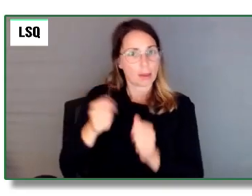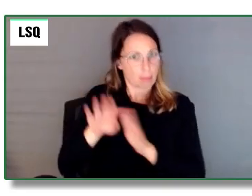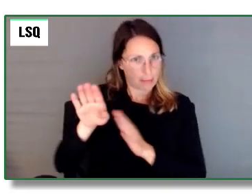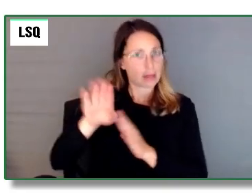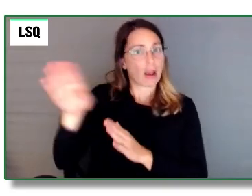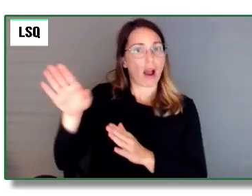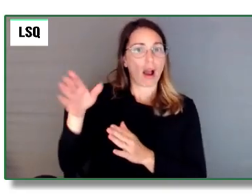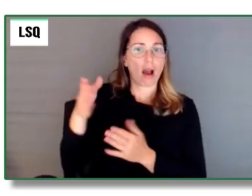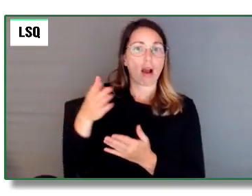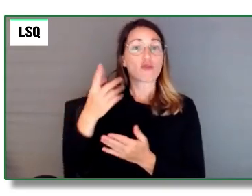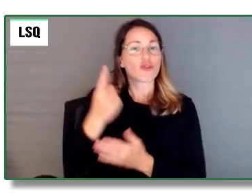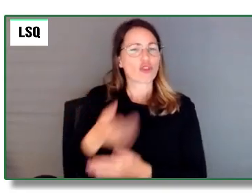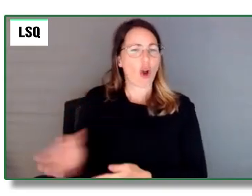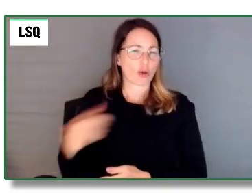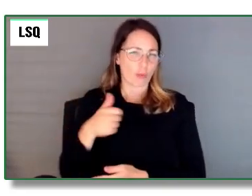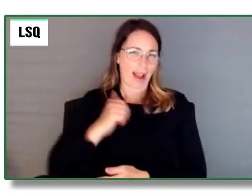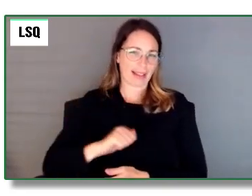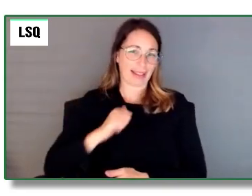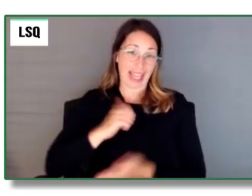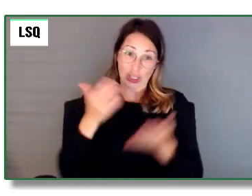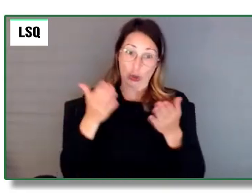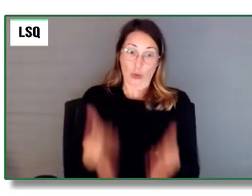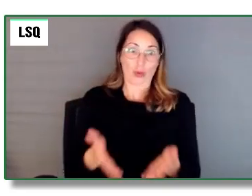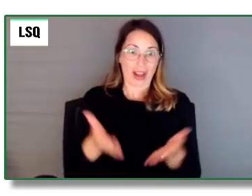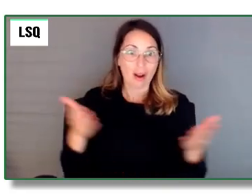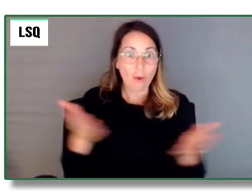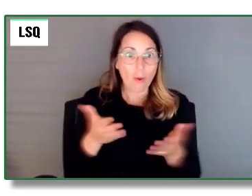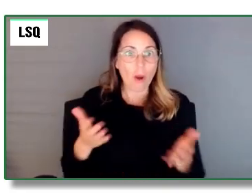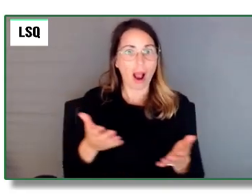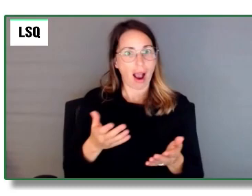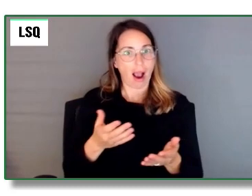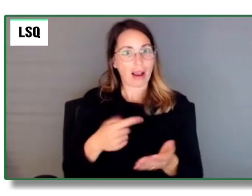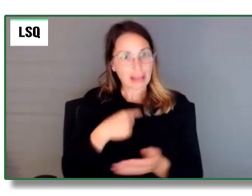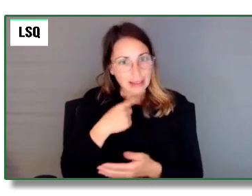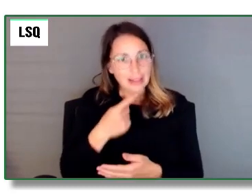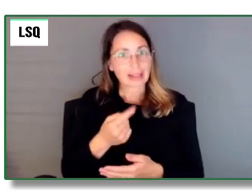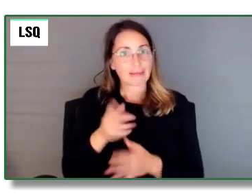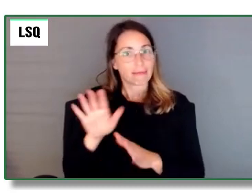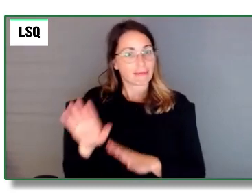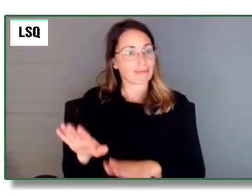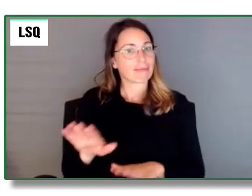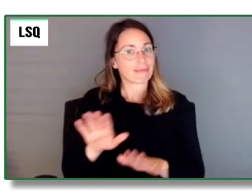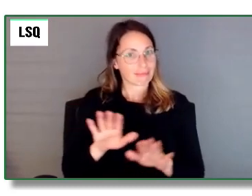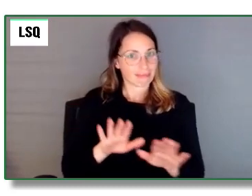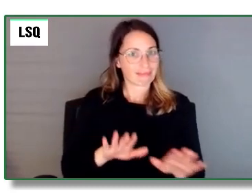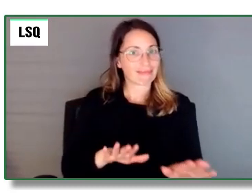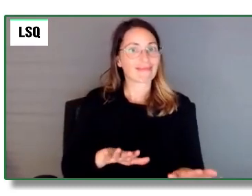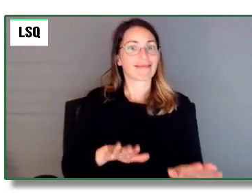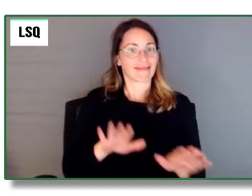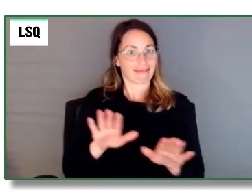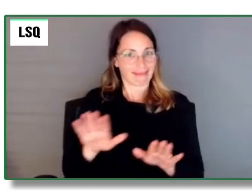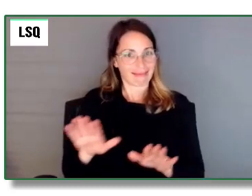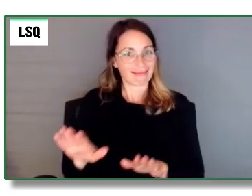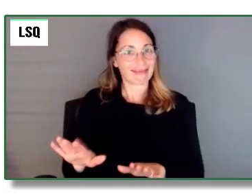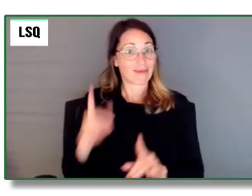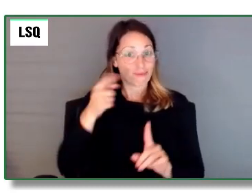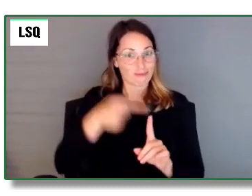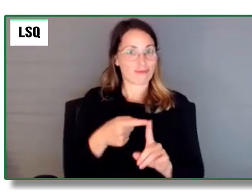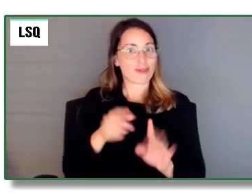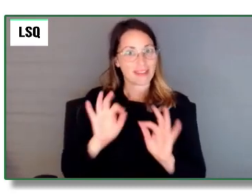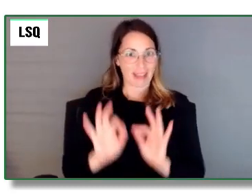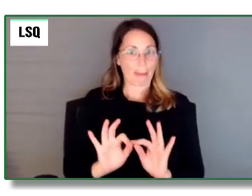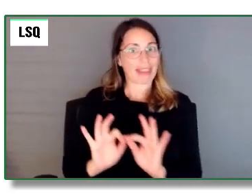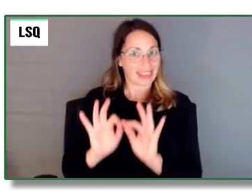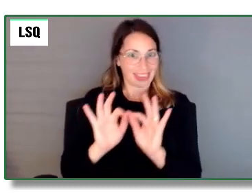Il y a une chose que j'essaie de faire tout de suite, c'est de parler lentement pour que nos interprètes n'aient pas du mal à me